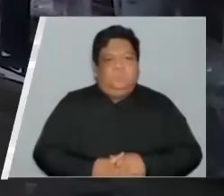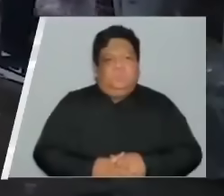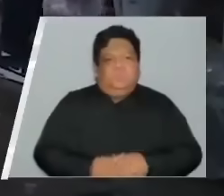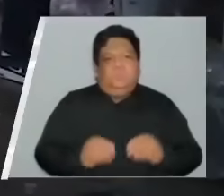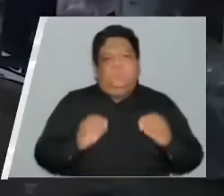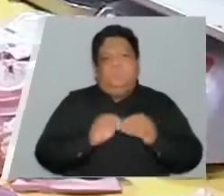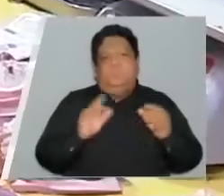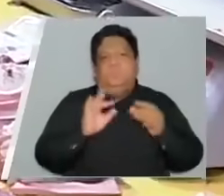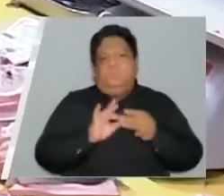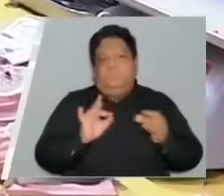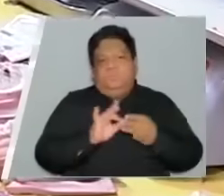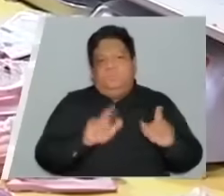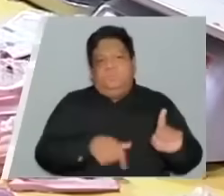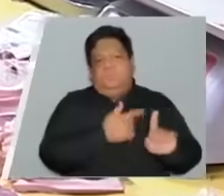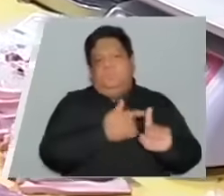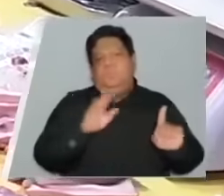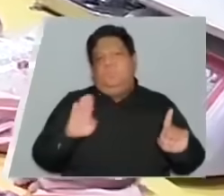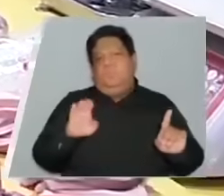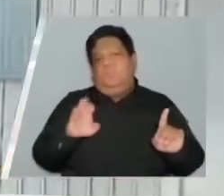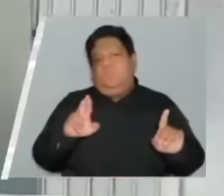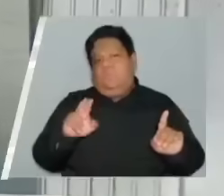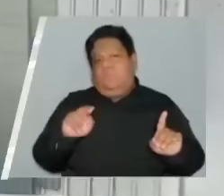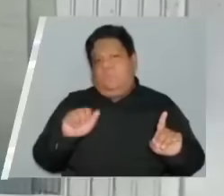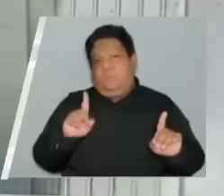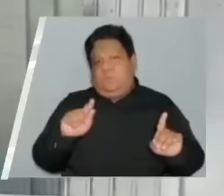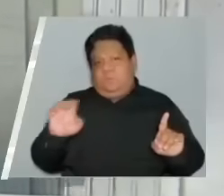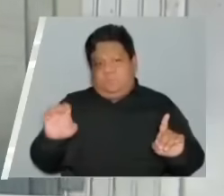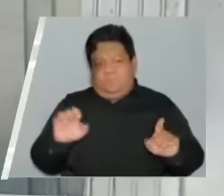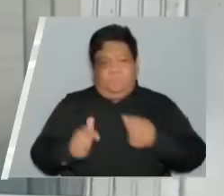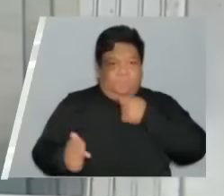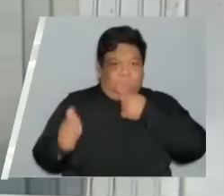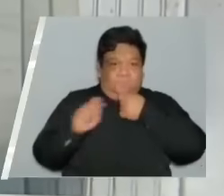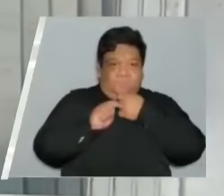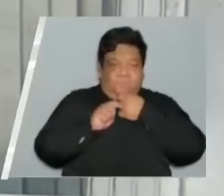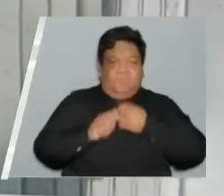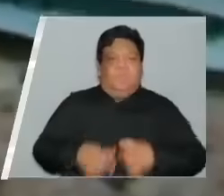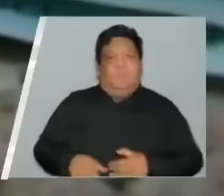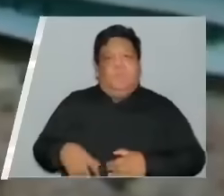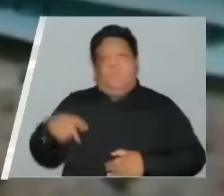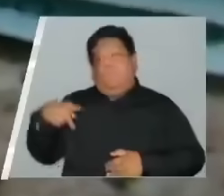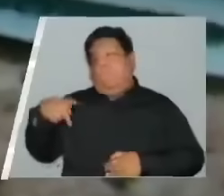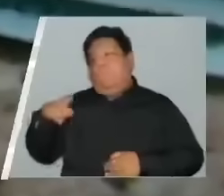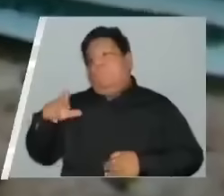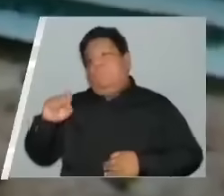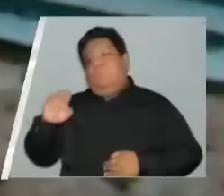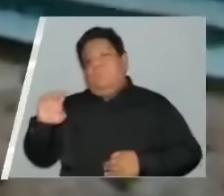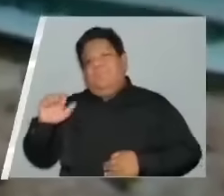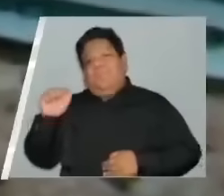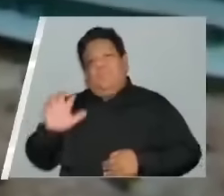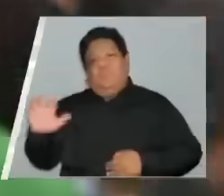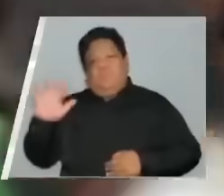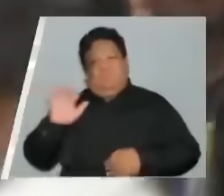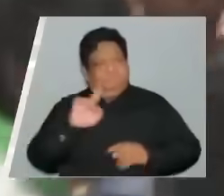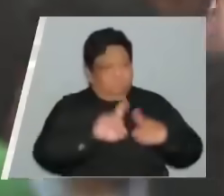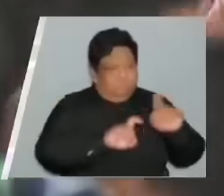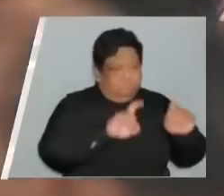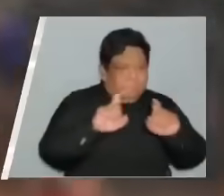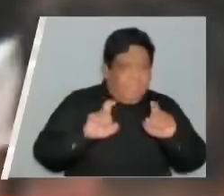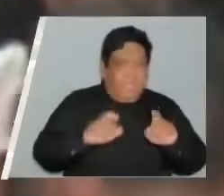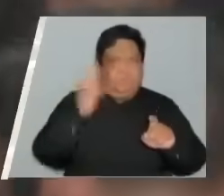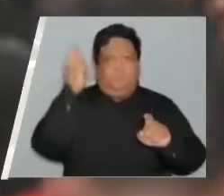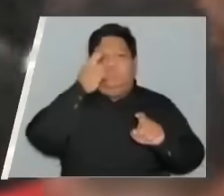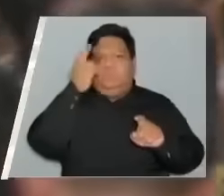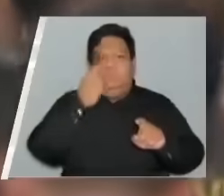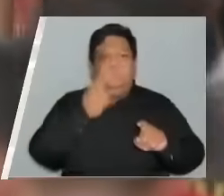Sa pinakabagong survey ng Pulse Asia, nananatili ang inflation o pagmahal ng serbisyo at bilihin bilang nangungunang urgent